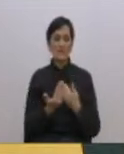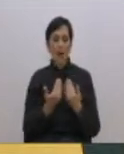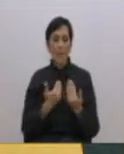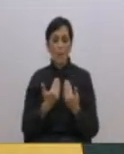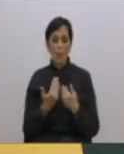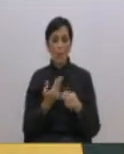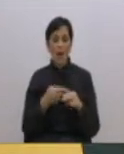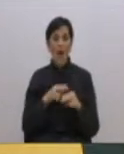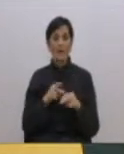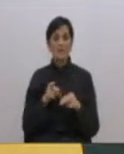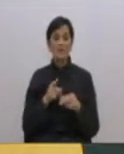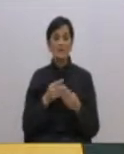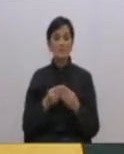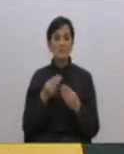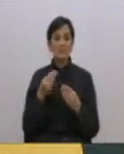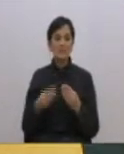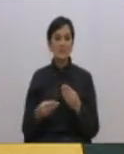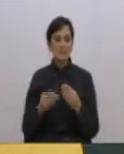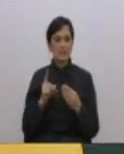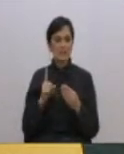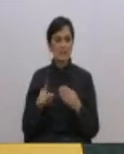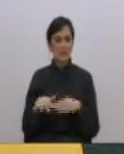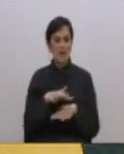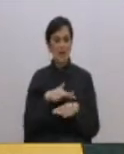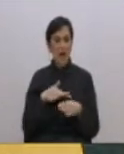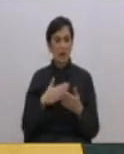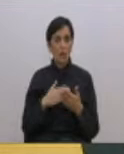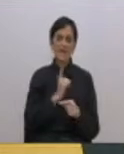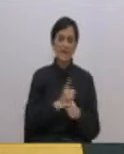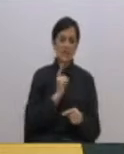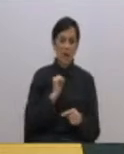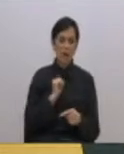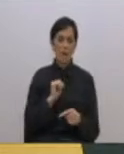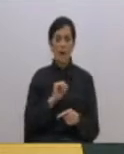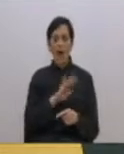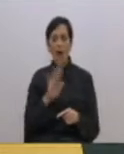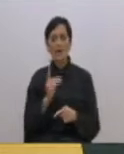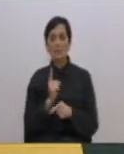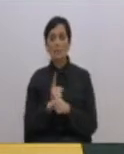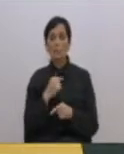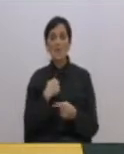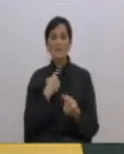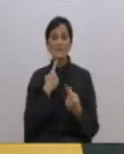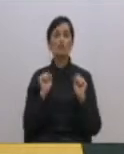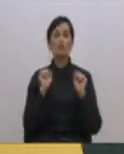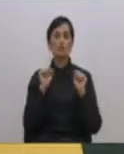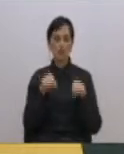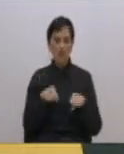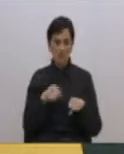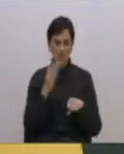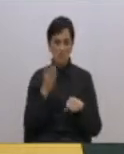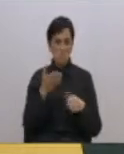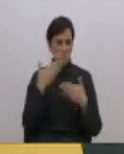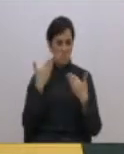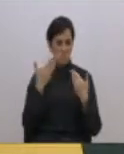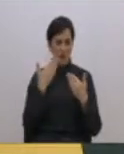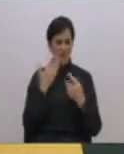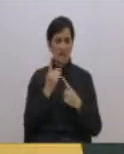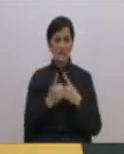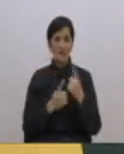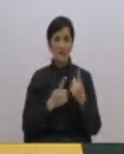ეს ქმის სწორედ დისკრიმინაციულ გარემოს. ანუ მე არ ვსაუბრობ იმაზე, რომ არ იგრძალება, მე ვსაუბრობ იმაზე, თვითონ ამ ძალიან მარტივად